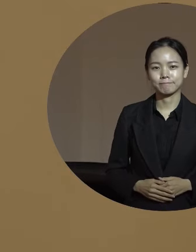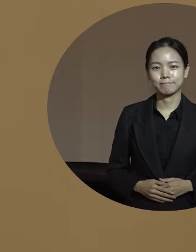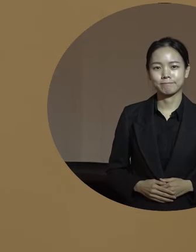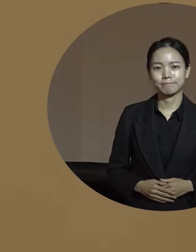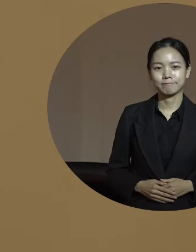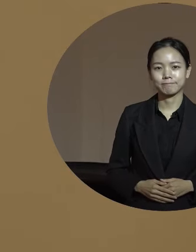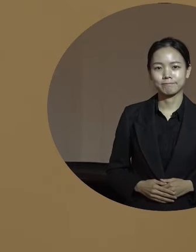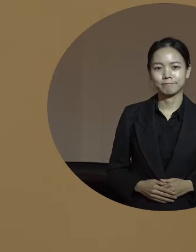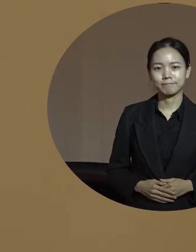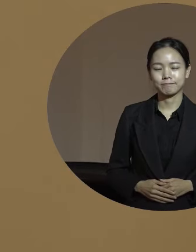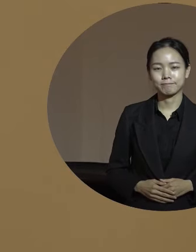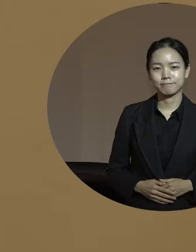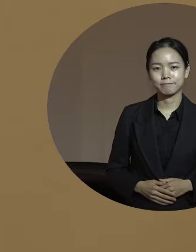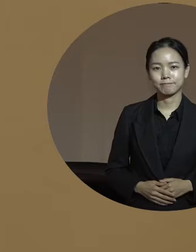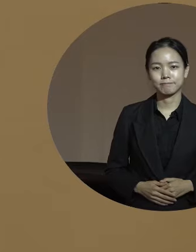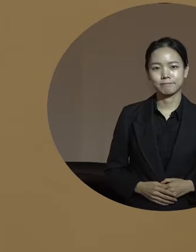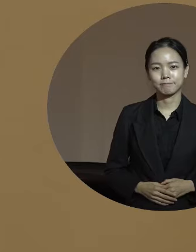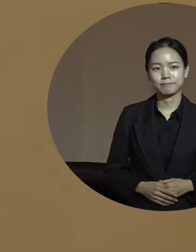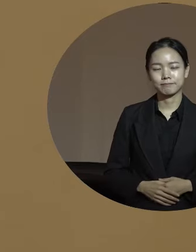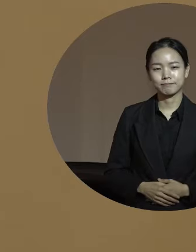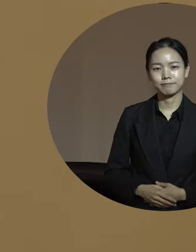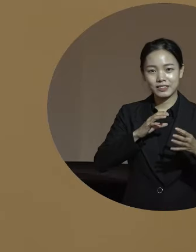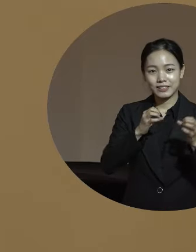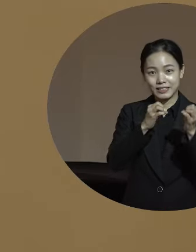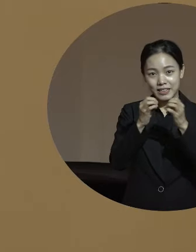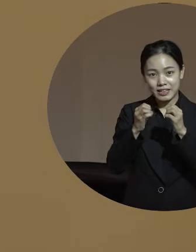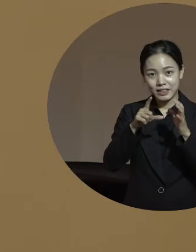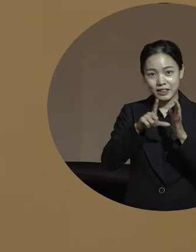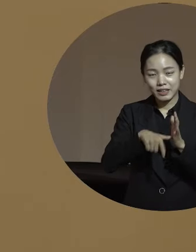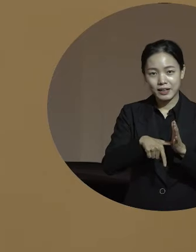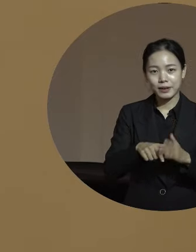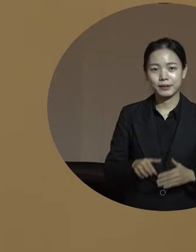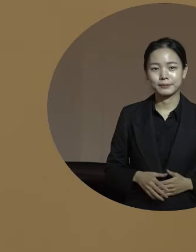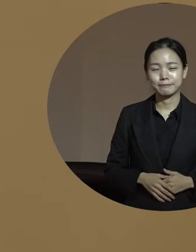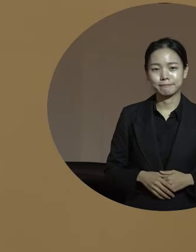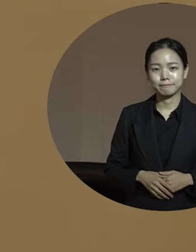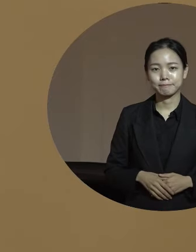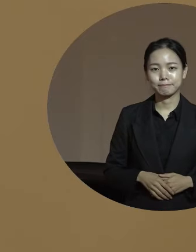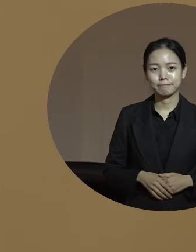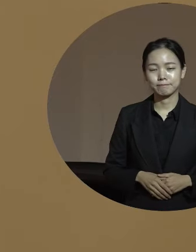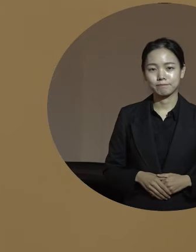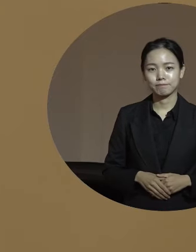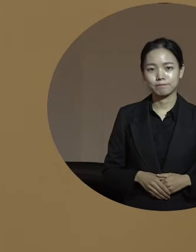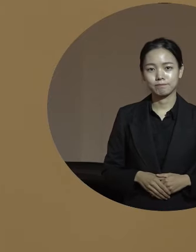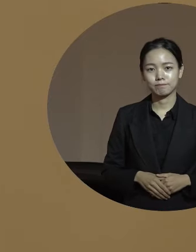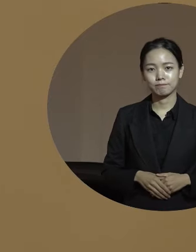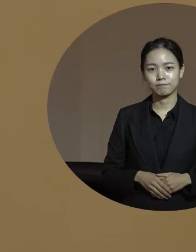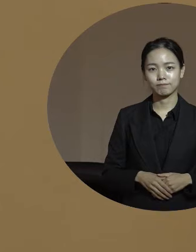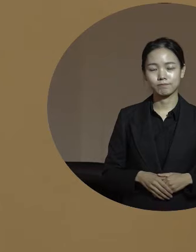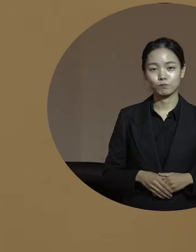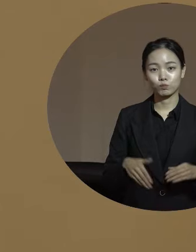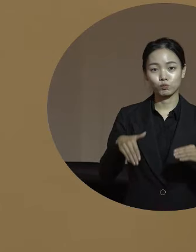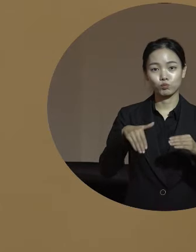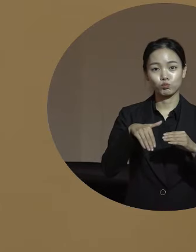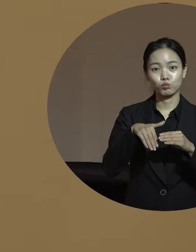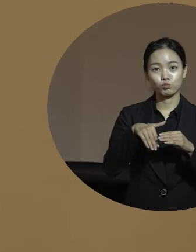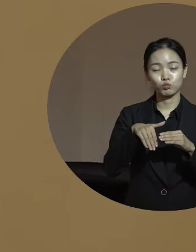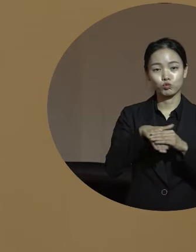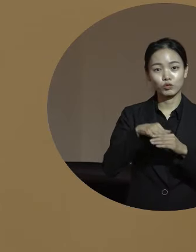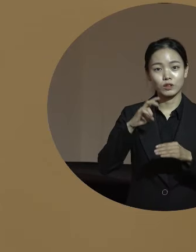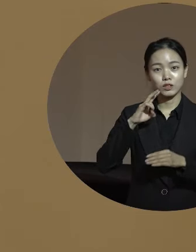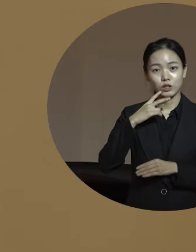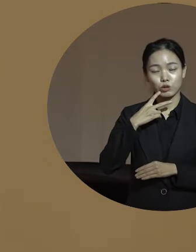정리가 되실 거라고 생각을 합니다. 전 세계적으로 문화예술과 문화예술 교육 요